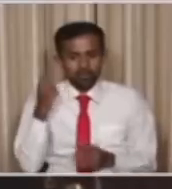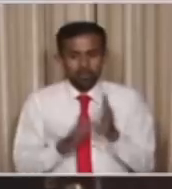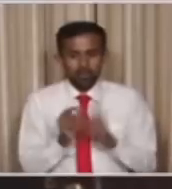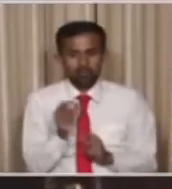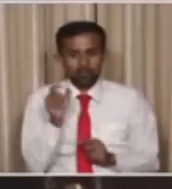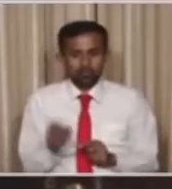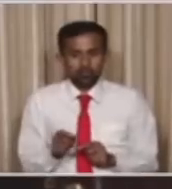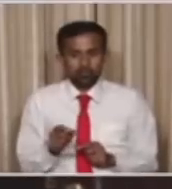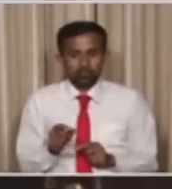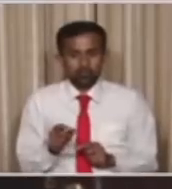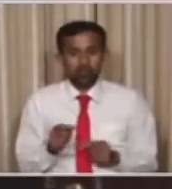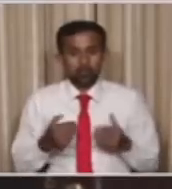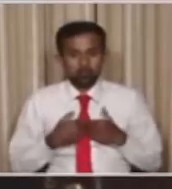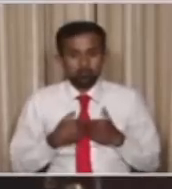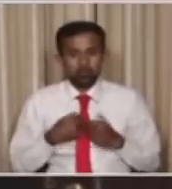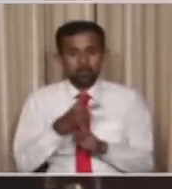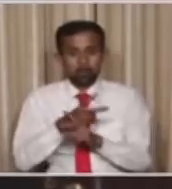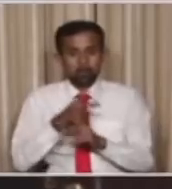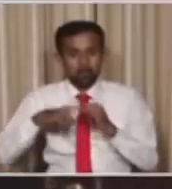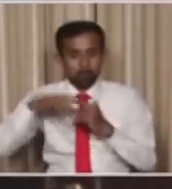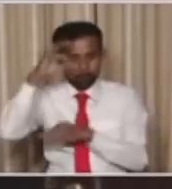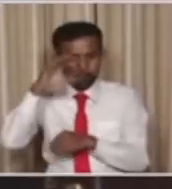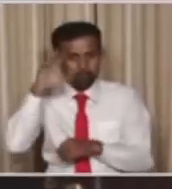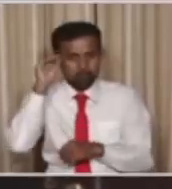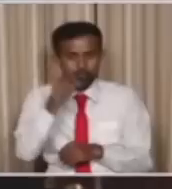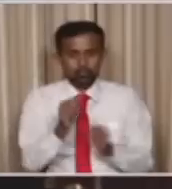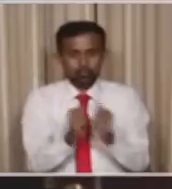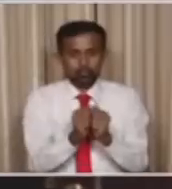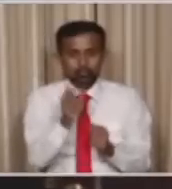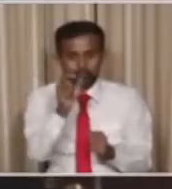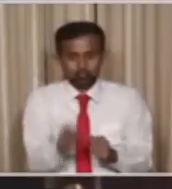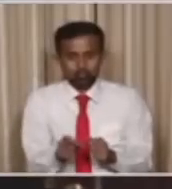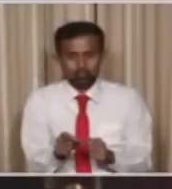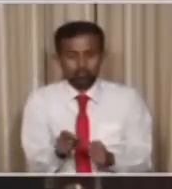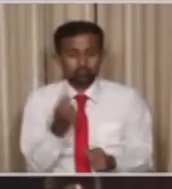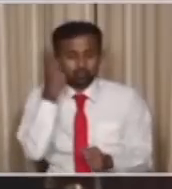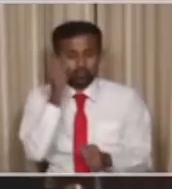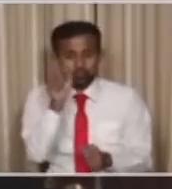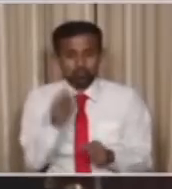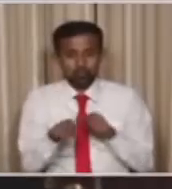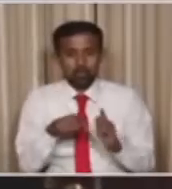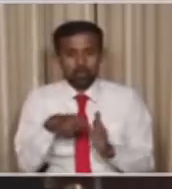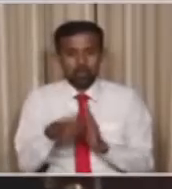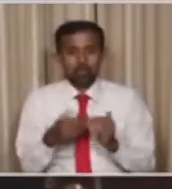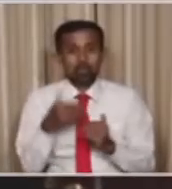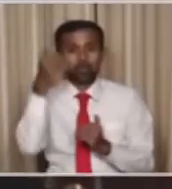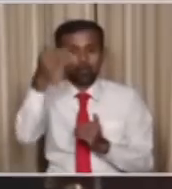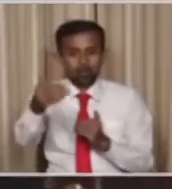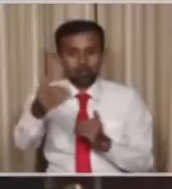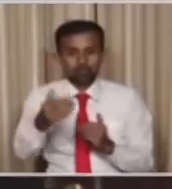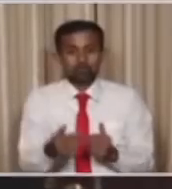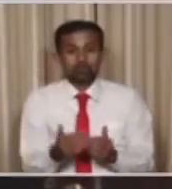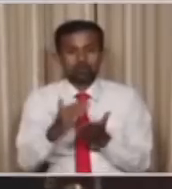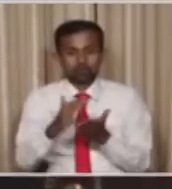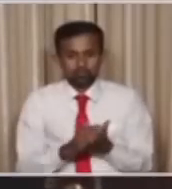අමාත්‍යතුමා මමත් ඉදිරි කරගත්ත බේරදින විශ්වවිද්‍යාලය ඉගෙන ගත්තේ ඔබ වෘත්තිකයෙක් වශයෙන් විද්වතෙක් වශයෙන් රටට අනාගතයට